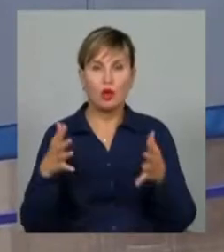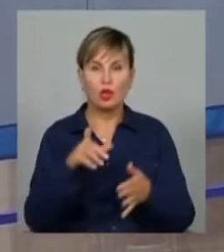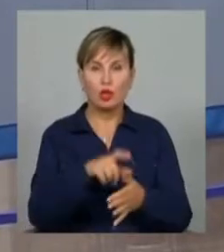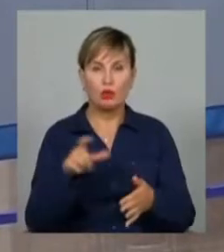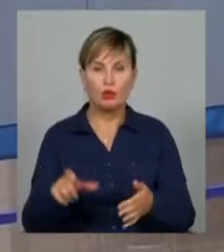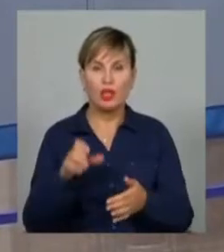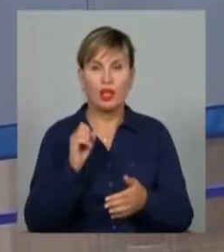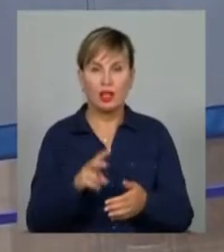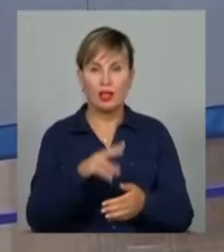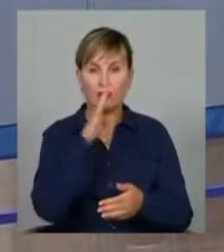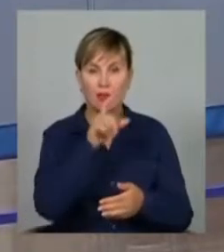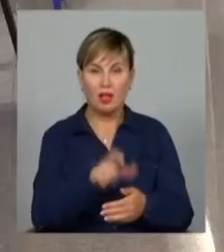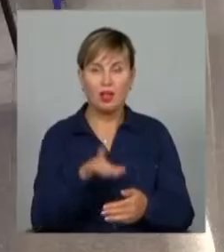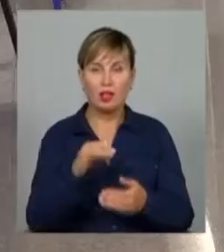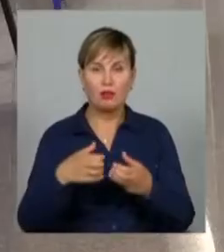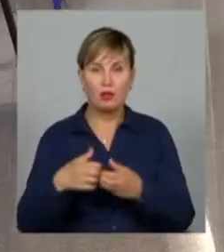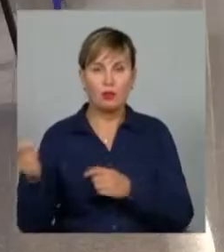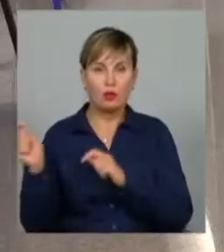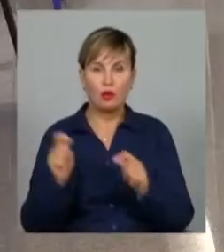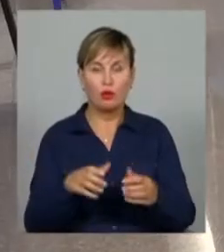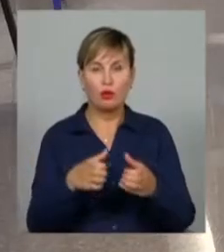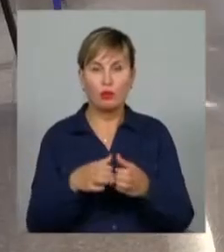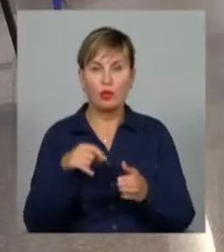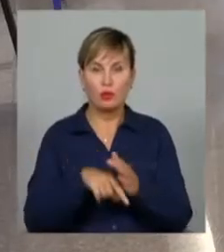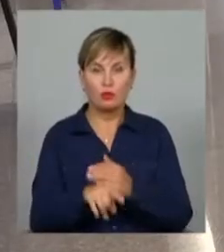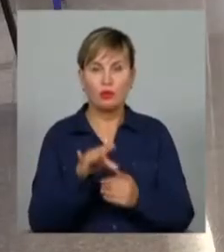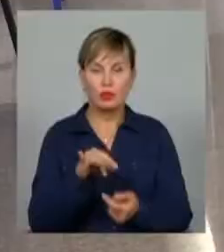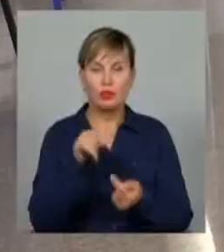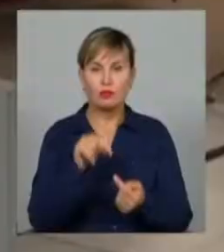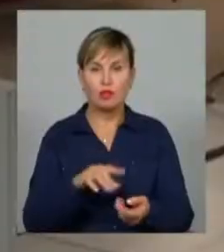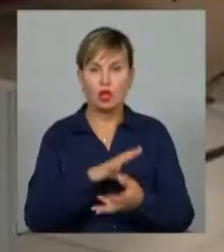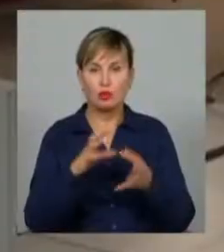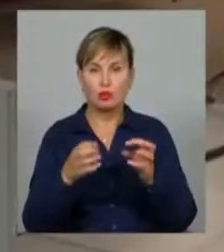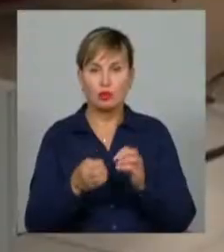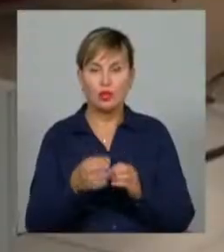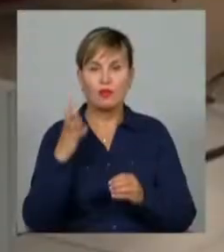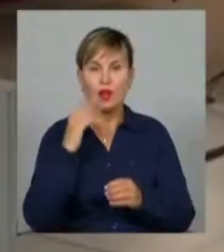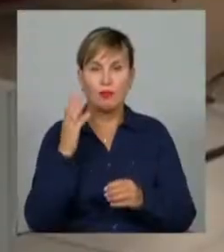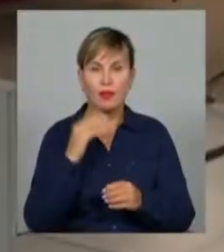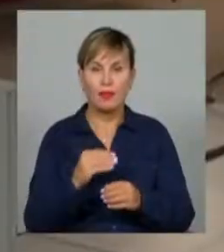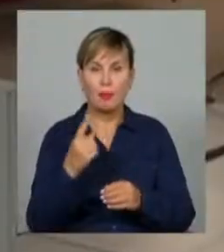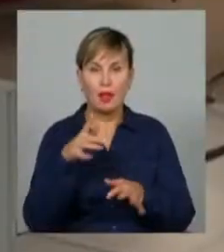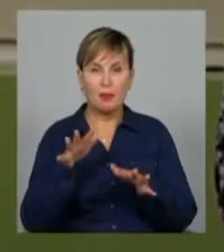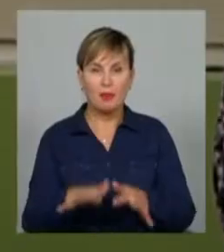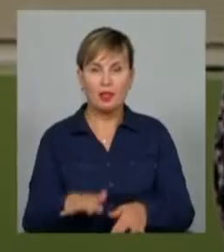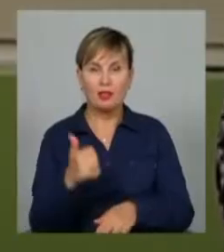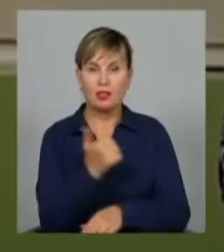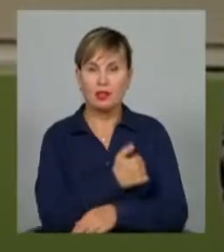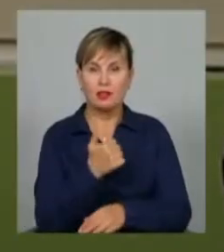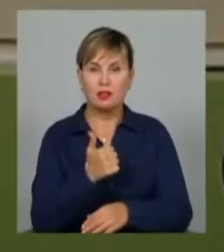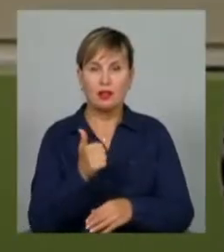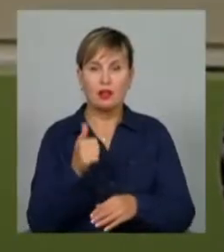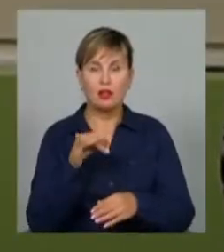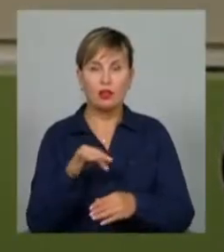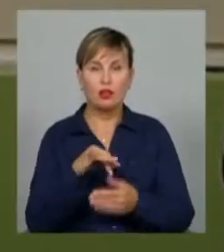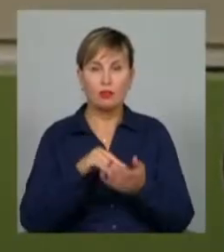как Мстислав и его коллеги, приходят группами. Отсюда и соответствующий результат. Алматы – лидер по темпам вакцинации. К тому же